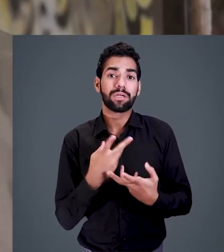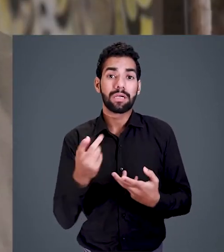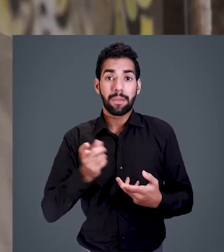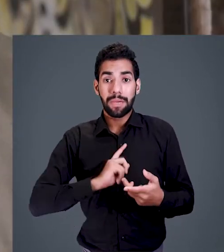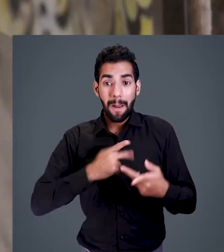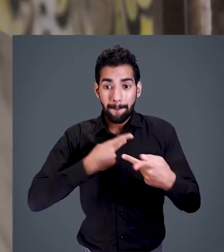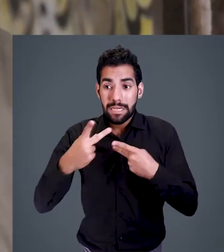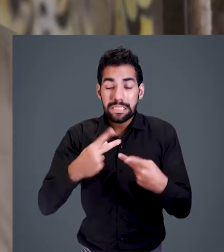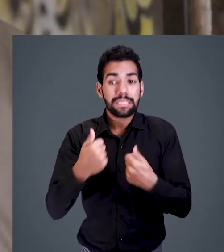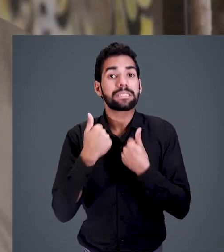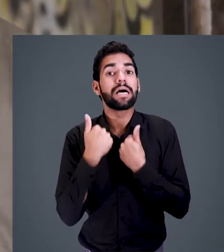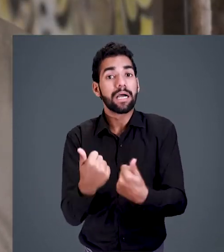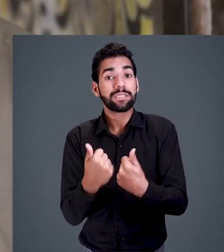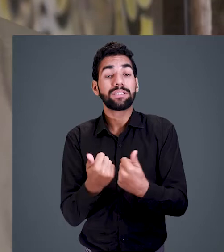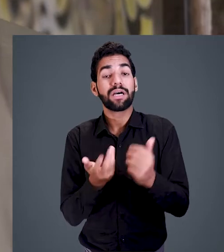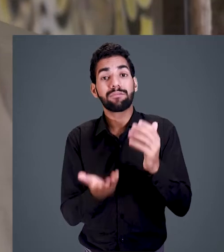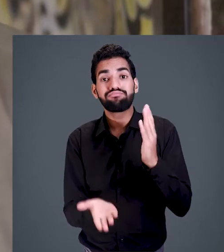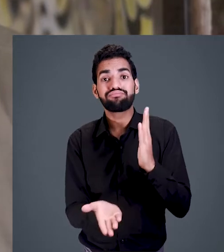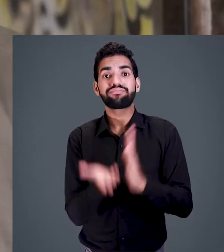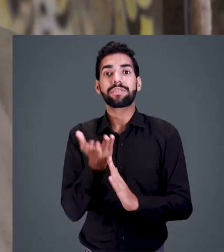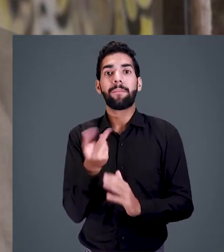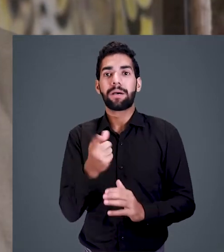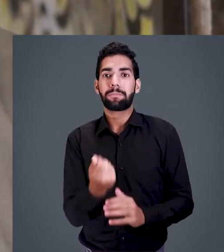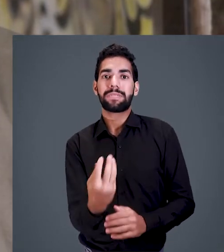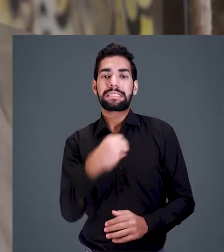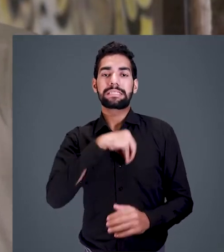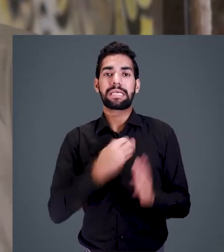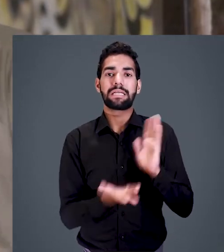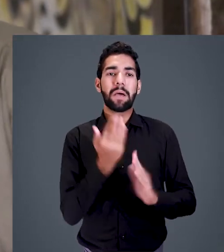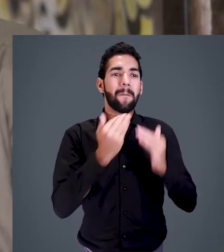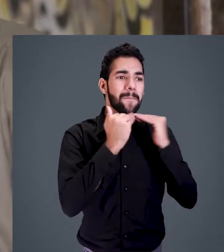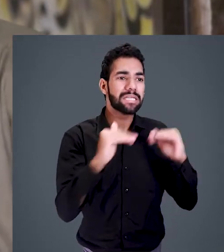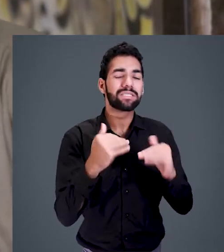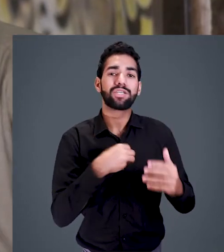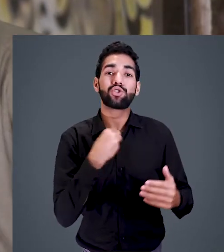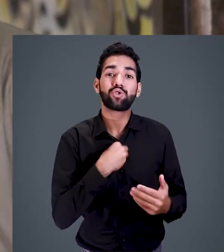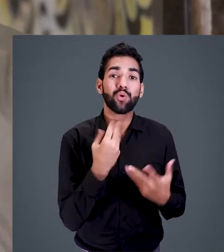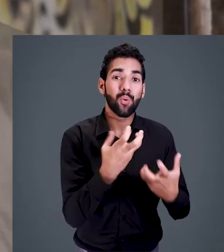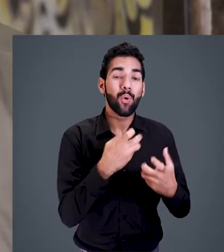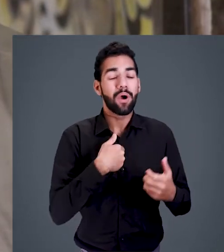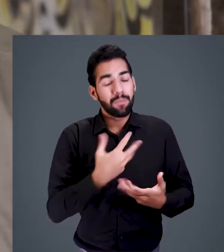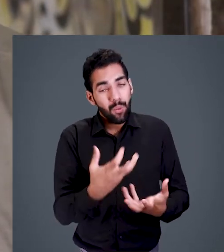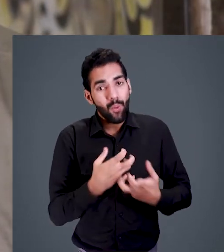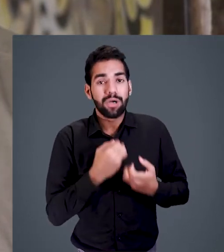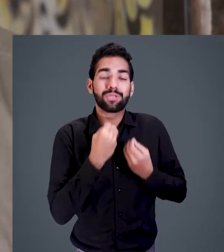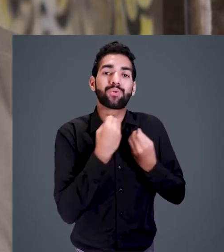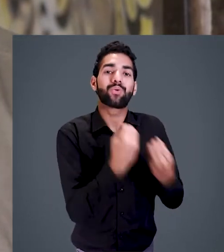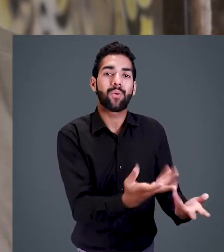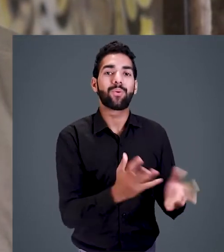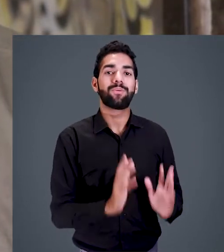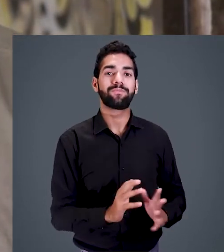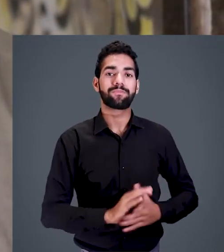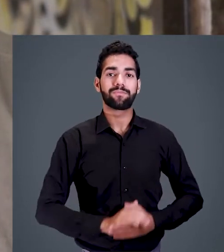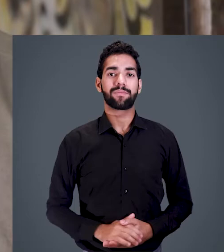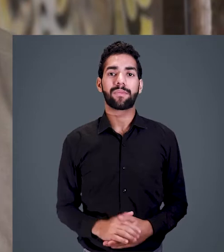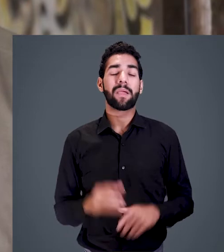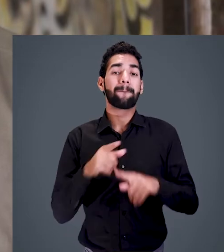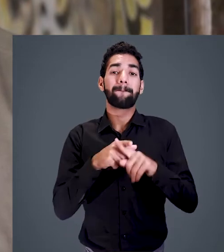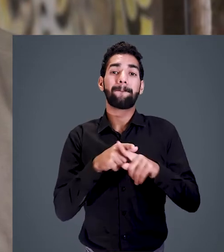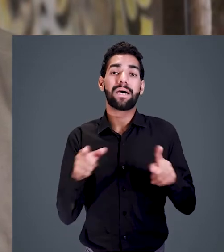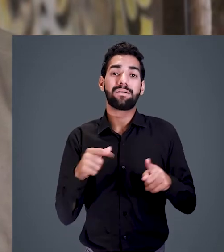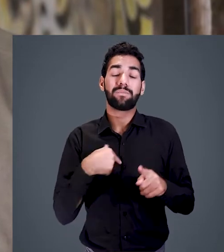یہ چاہتا ہوں کہ میرے کاروبار تھوڑا سا بڑھے، انکم میرا زیادہ ہو جائے، بچوں کی خواہشات جو جائز خواہشات ہیں وہ میں پورا کر سکوں.